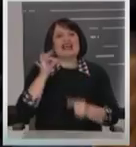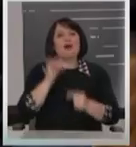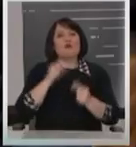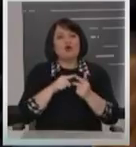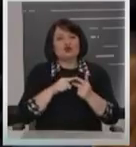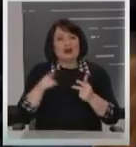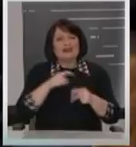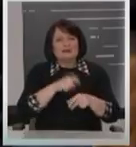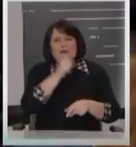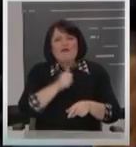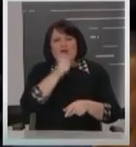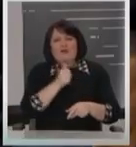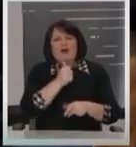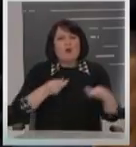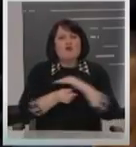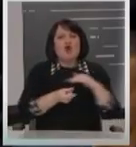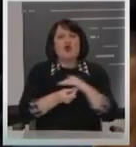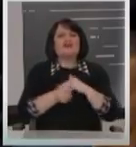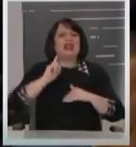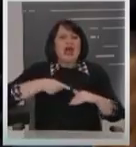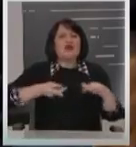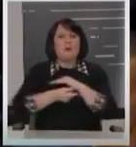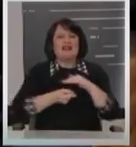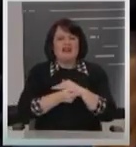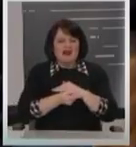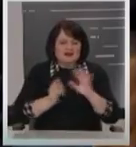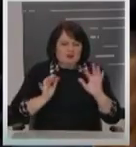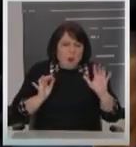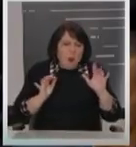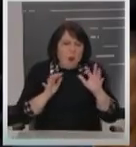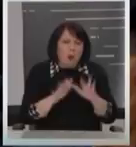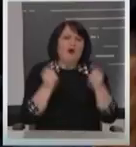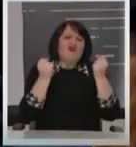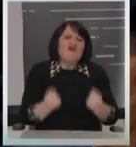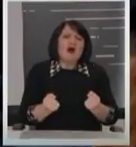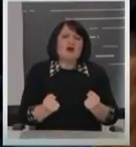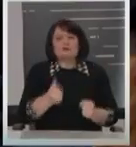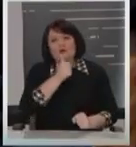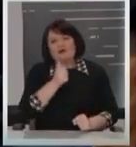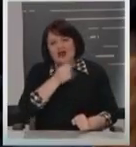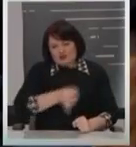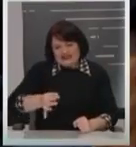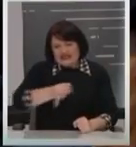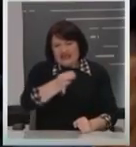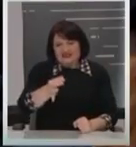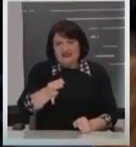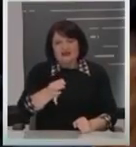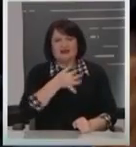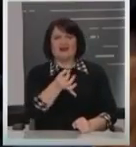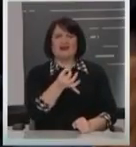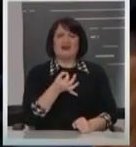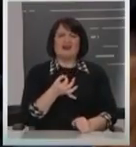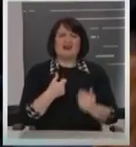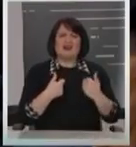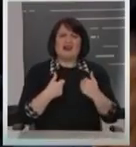κοινωνικά διαλυθεί από τους πρόσφυγες και τους λαθρομετανάστες. Και εσείς ακόμη μιλάτε για πρόσφυγες